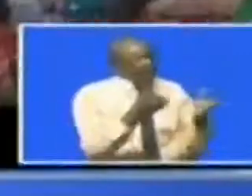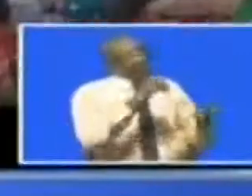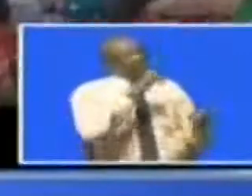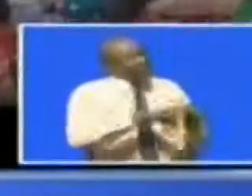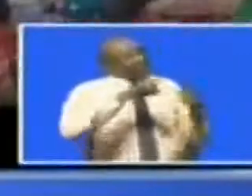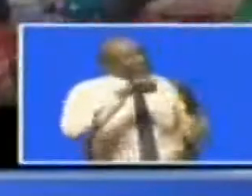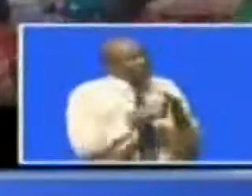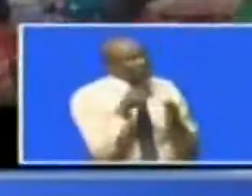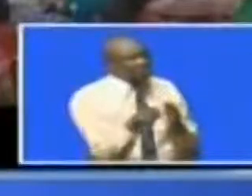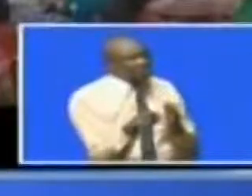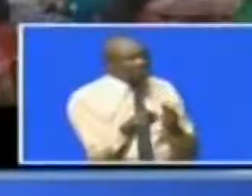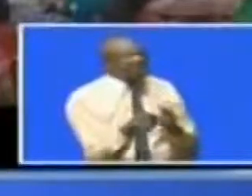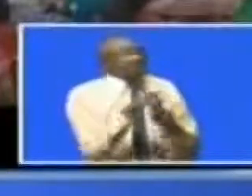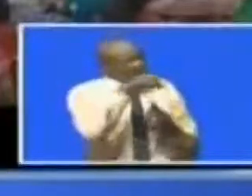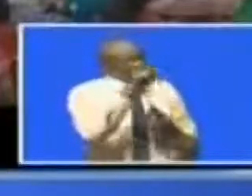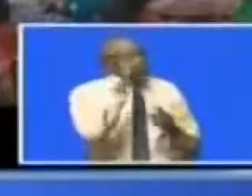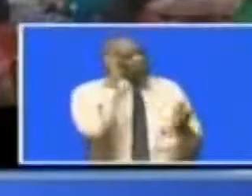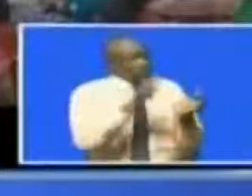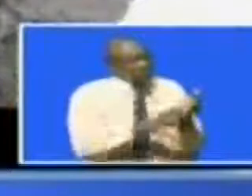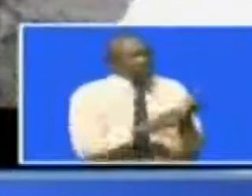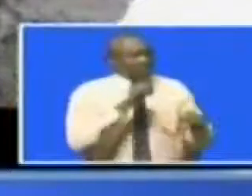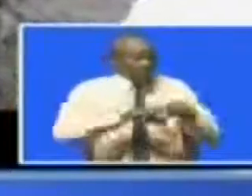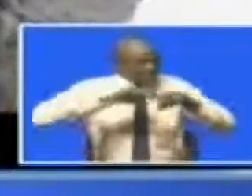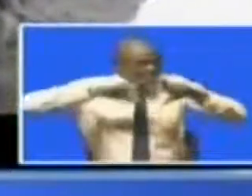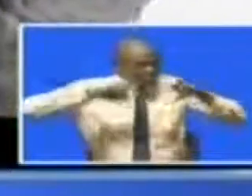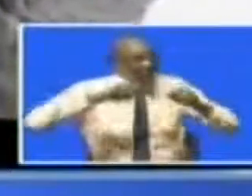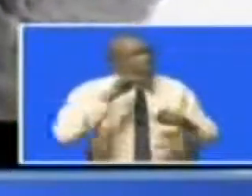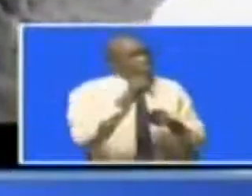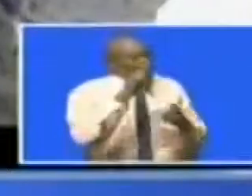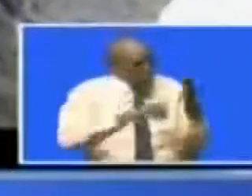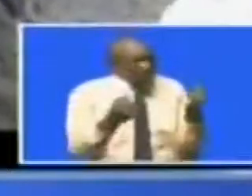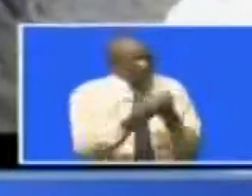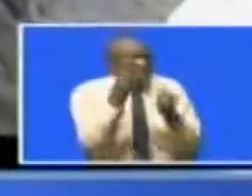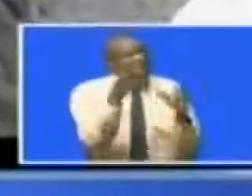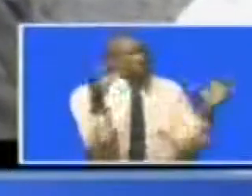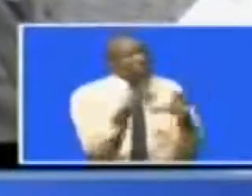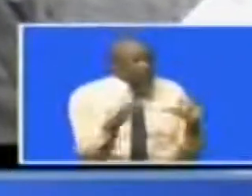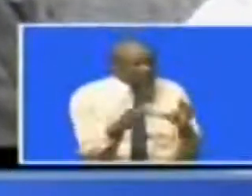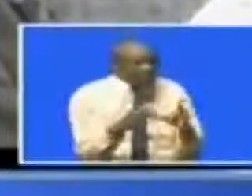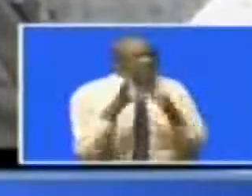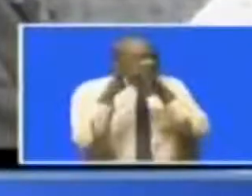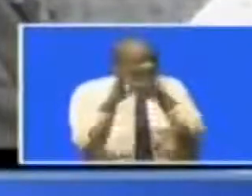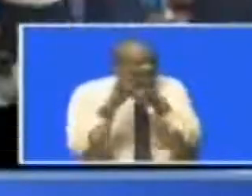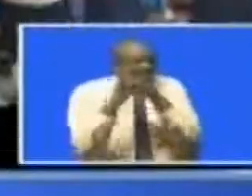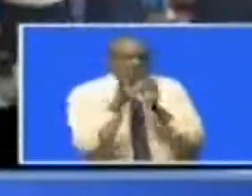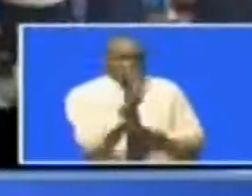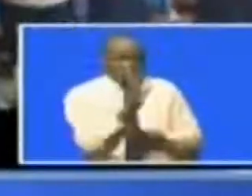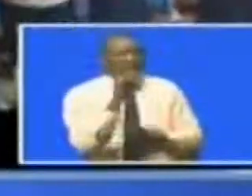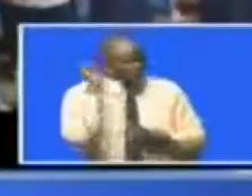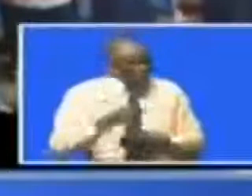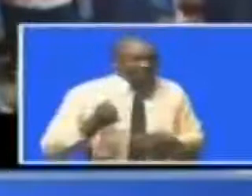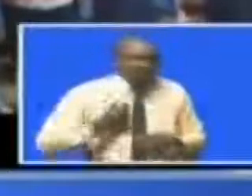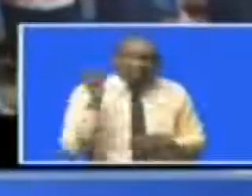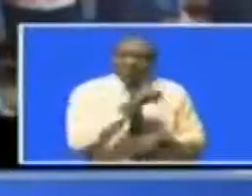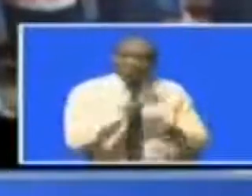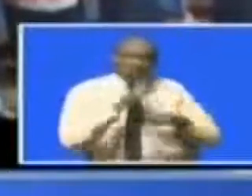tulipotangulia mlisema kwamba mligundua baada ya utafiti wenu kwamba hadi mambo ambayo yamejikita katika jamii, tamaduni zile, msichana si lazima amalize shule